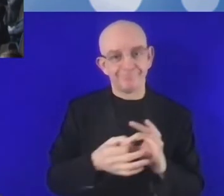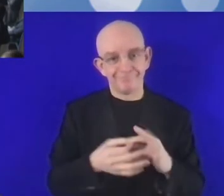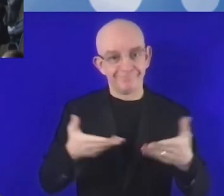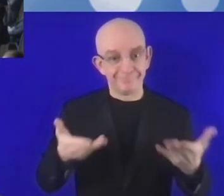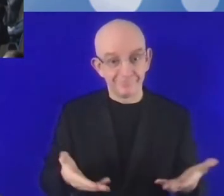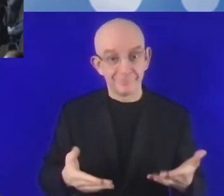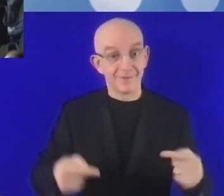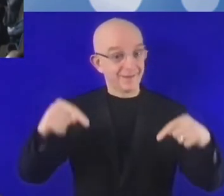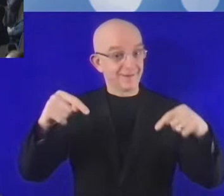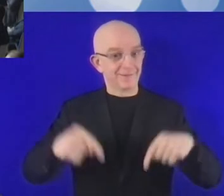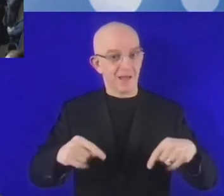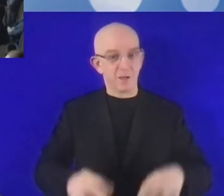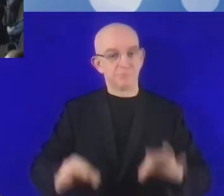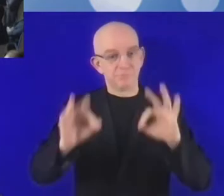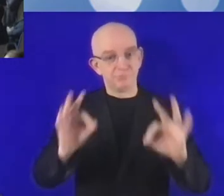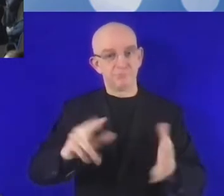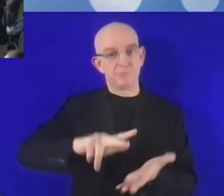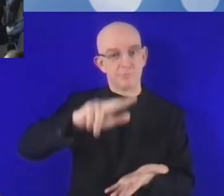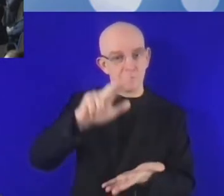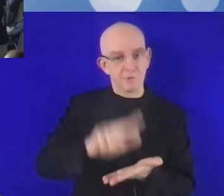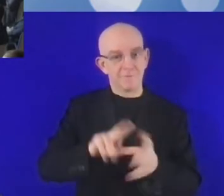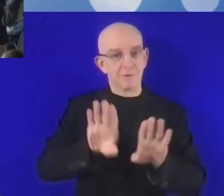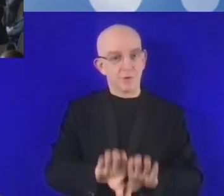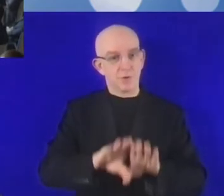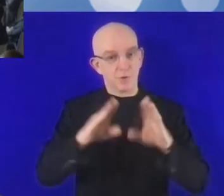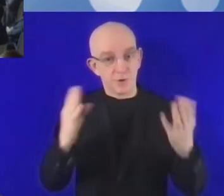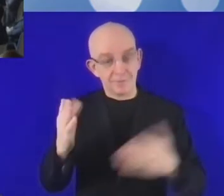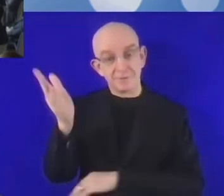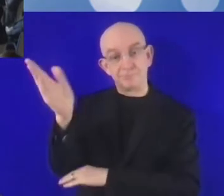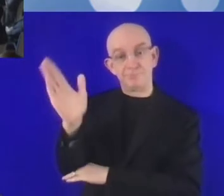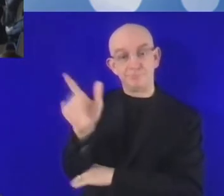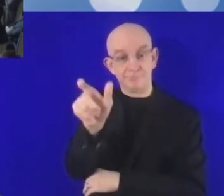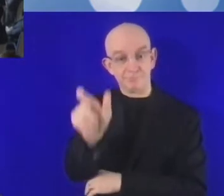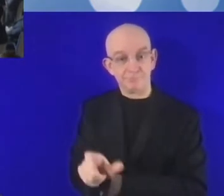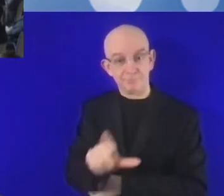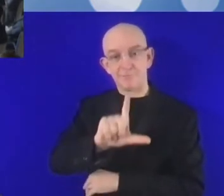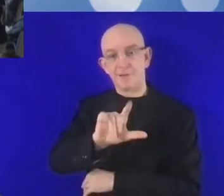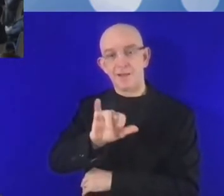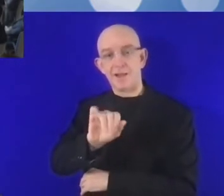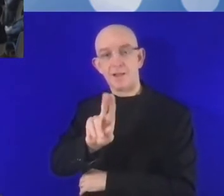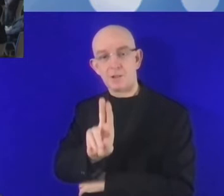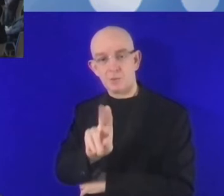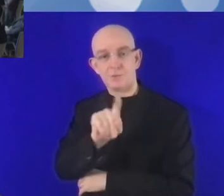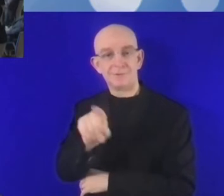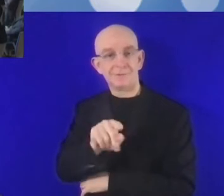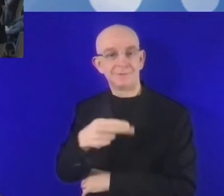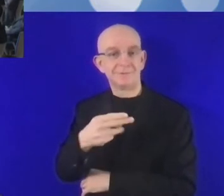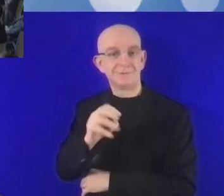il était important pour nous d'organiser ce sommet. Nous sommes contents de vous voir. Ici, M. Liu